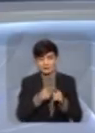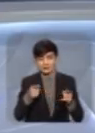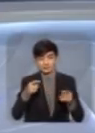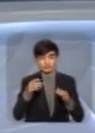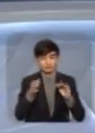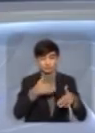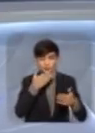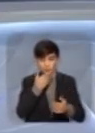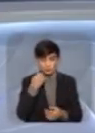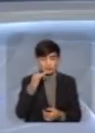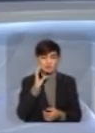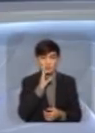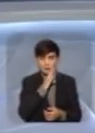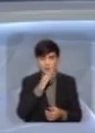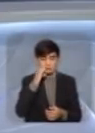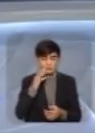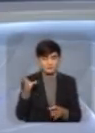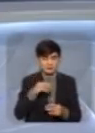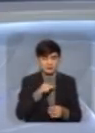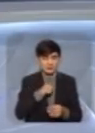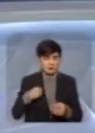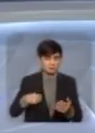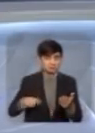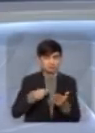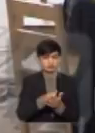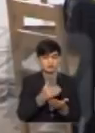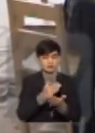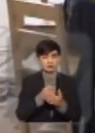ата-аналар ақыны өз қалтасынан төлеп жүрген секілді.